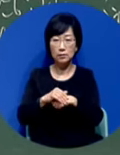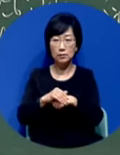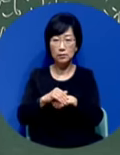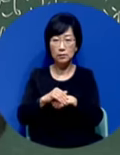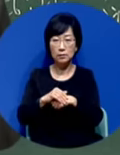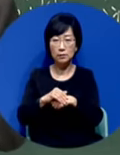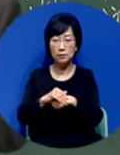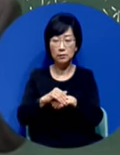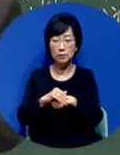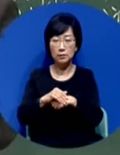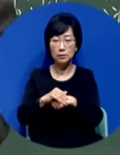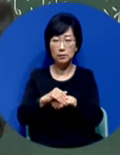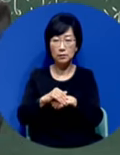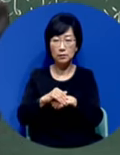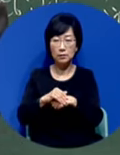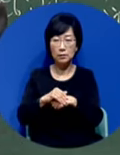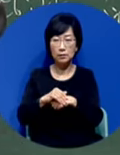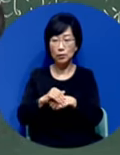뭐그 힘들어하길래 보니까.